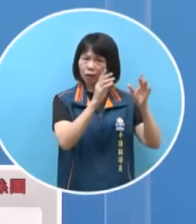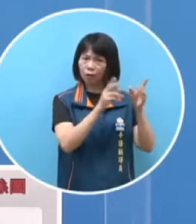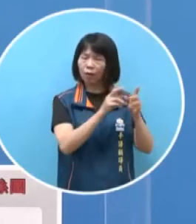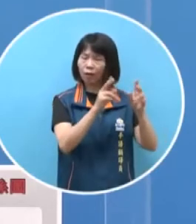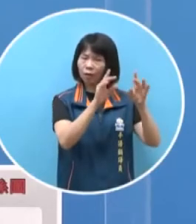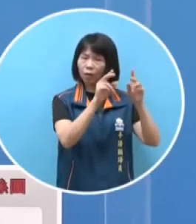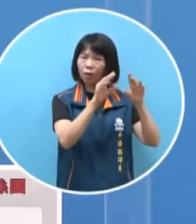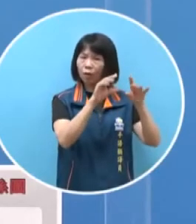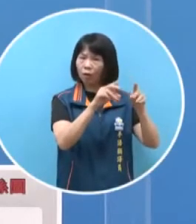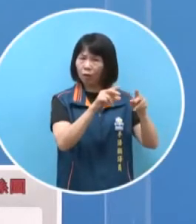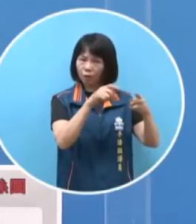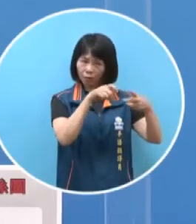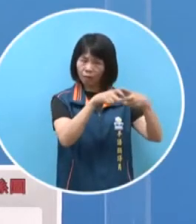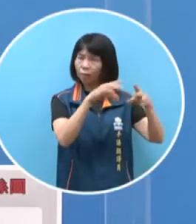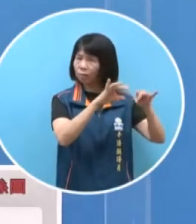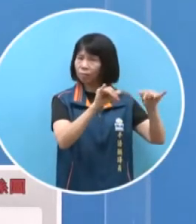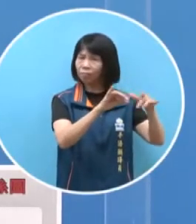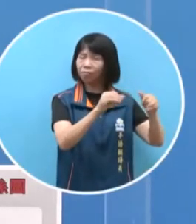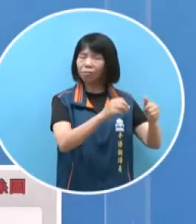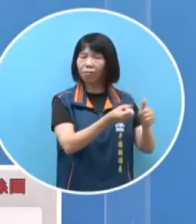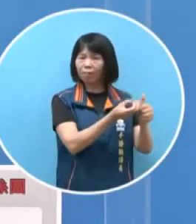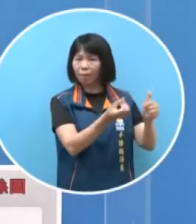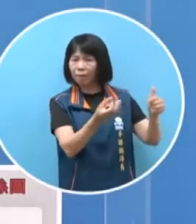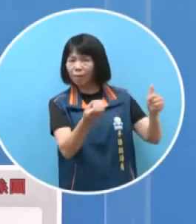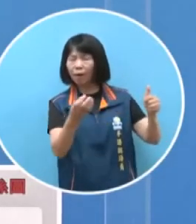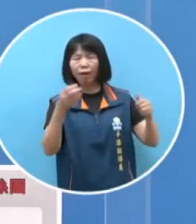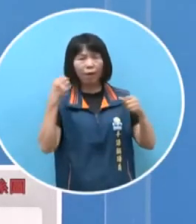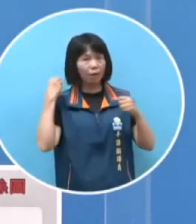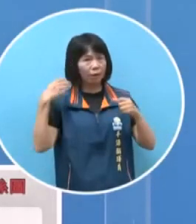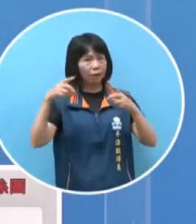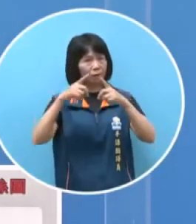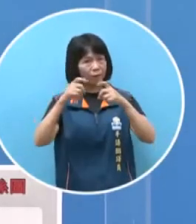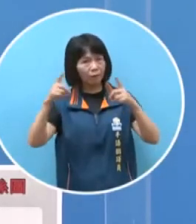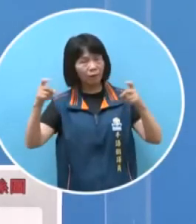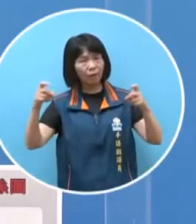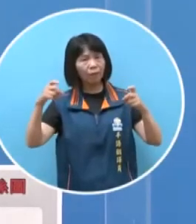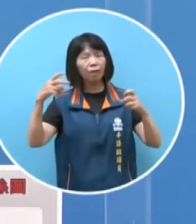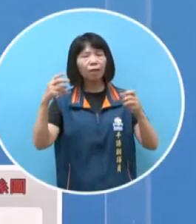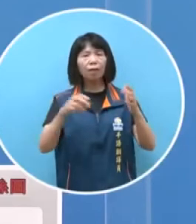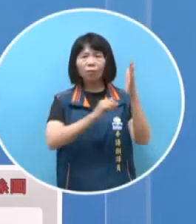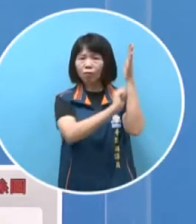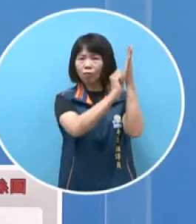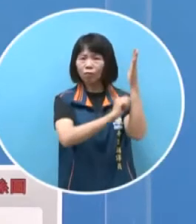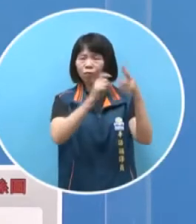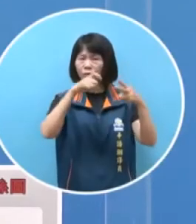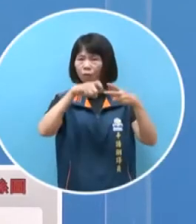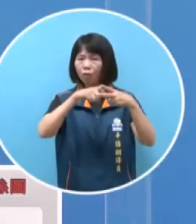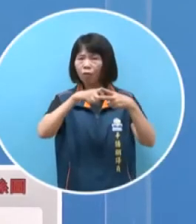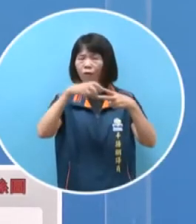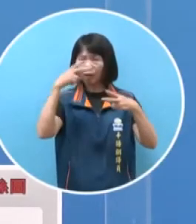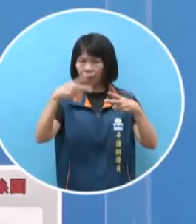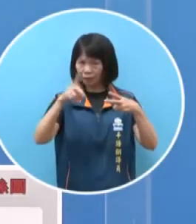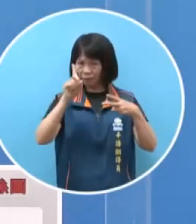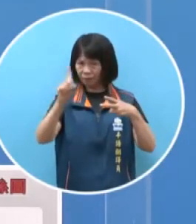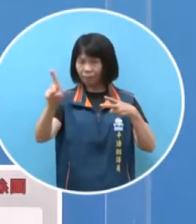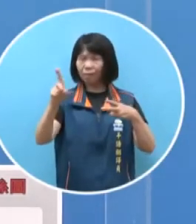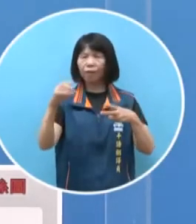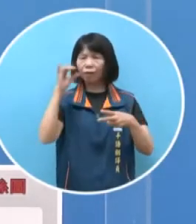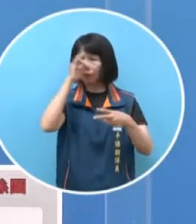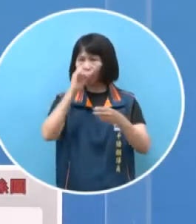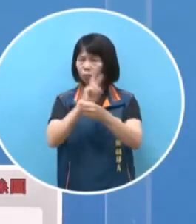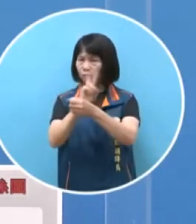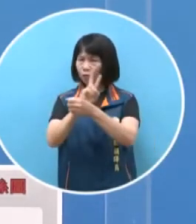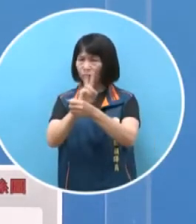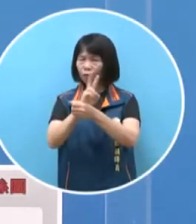地延伸到我们的新城，在泥水宫还有一户是在秀林延伸出来